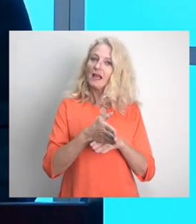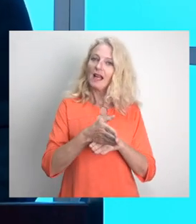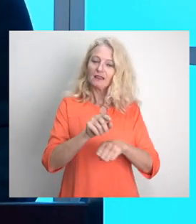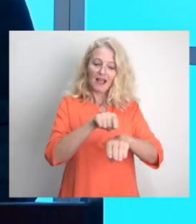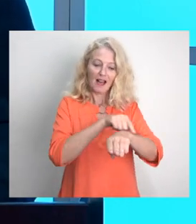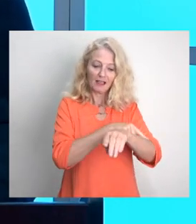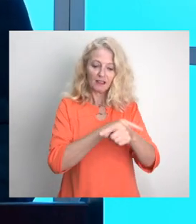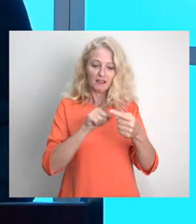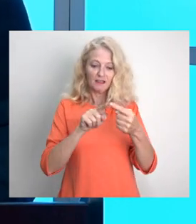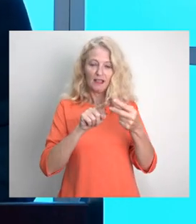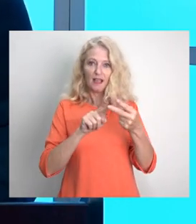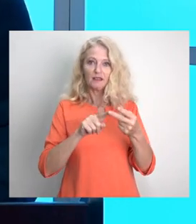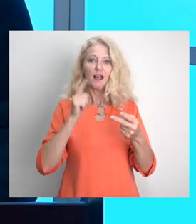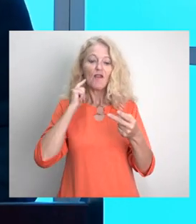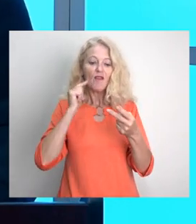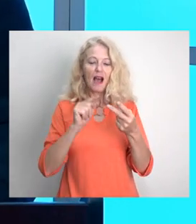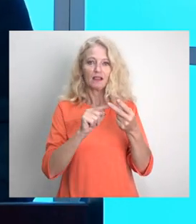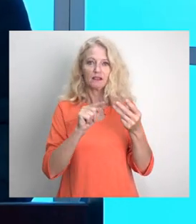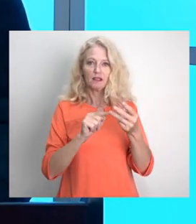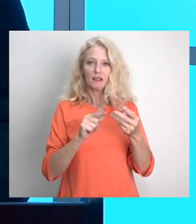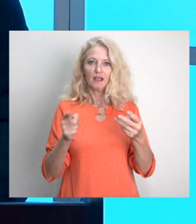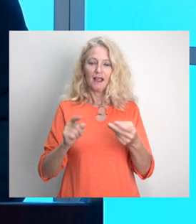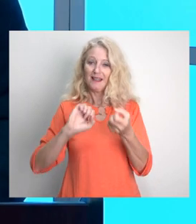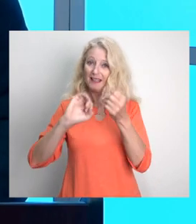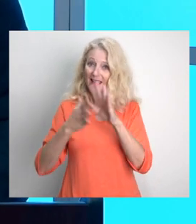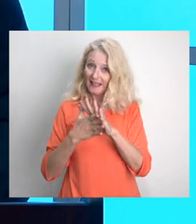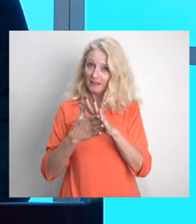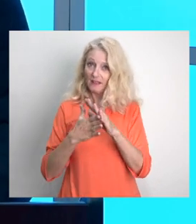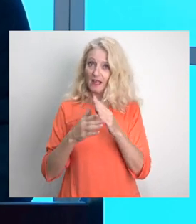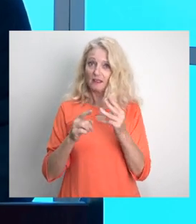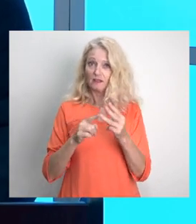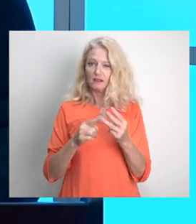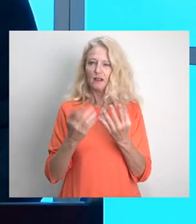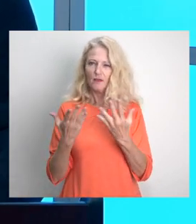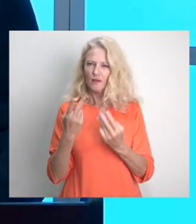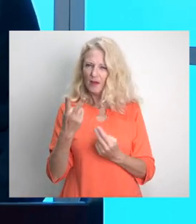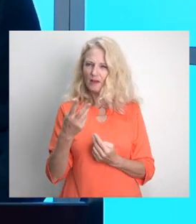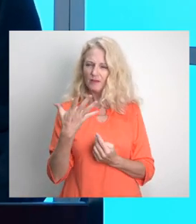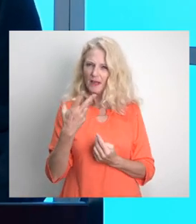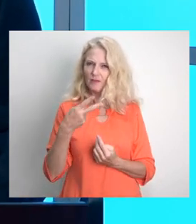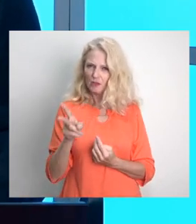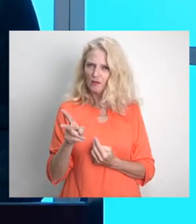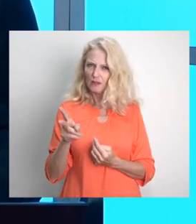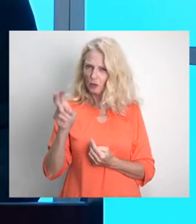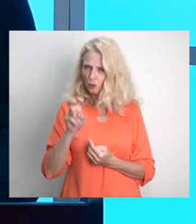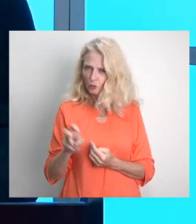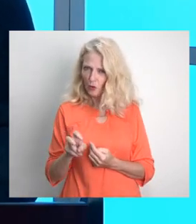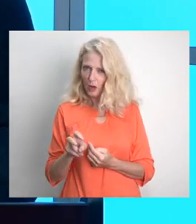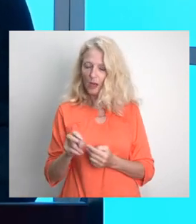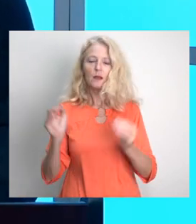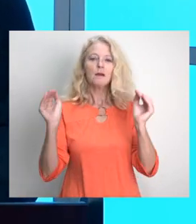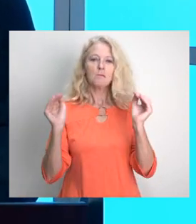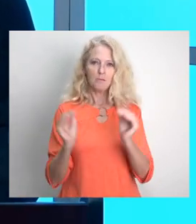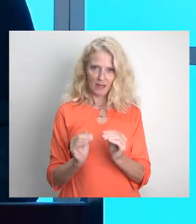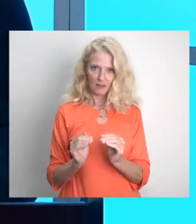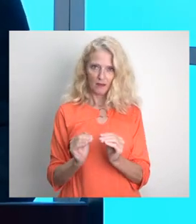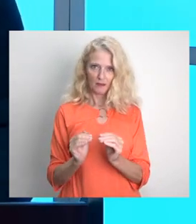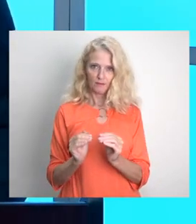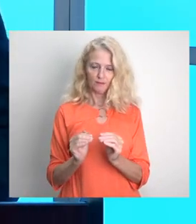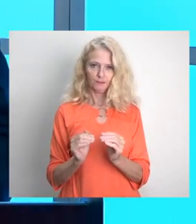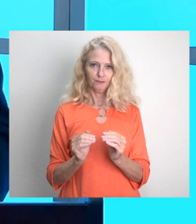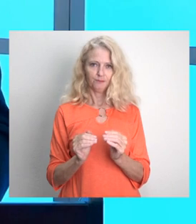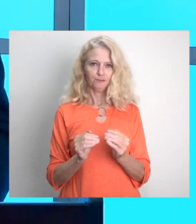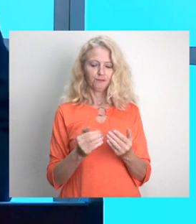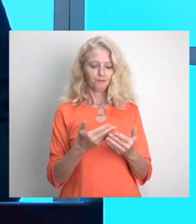elektriciteit, maar ook vaste recht van water, maar ook 25 dollar per maand op ons internet abonnement,